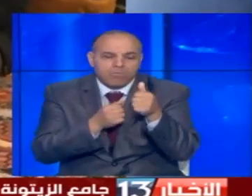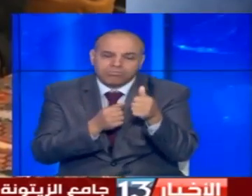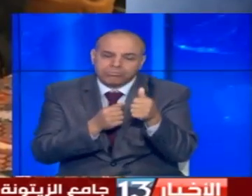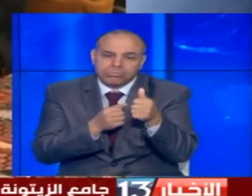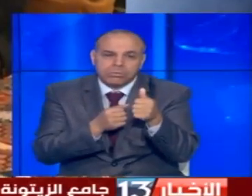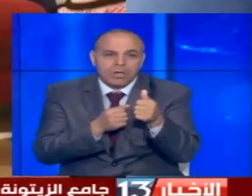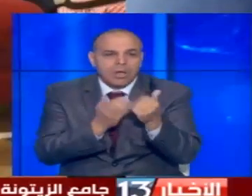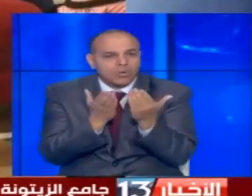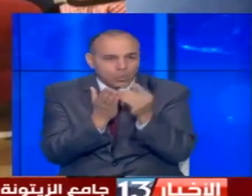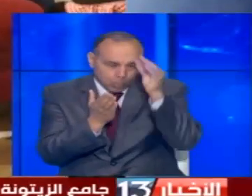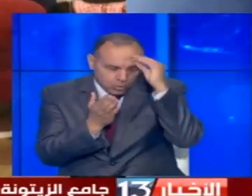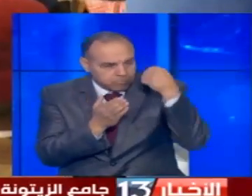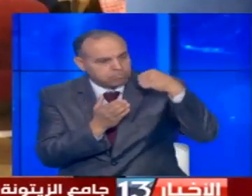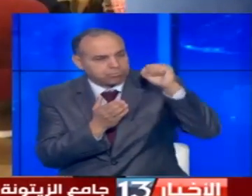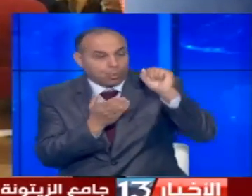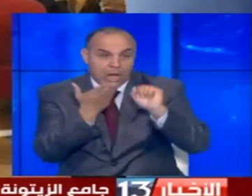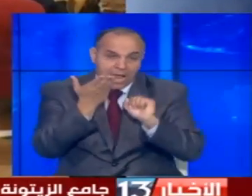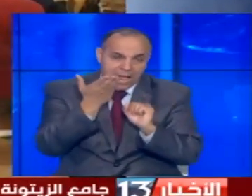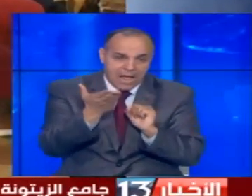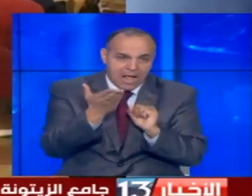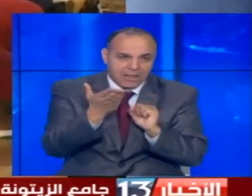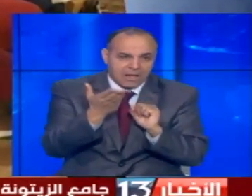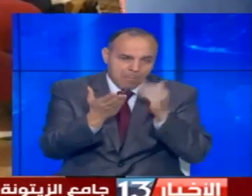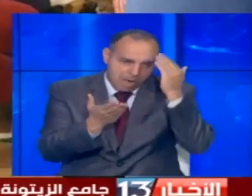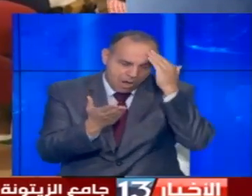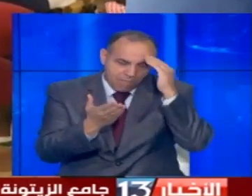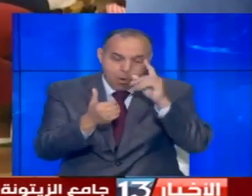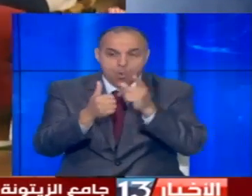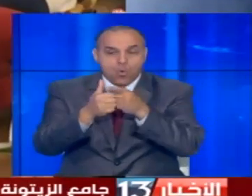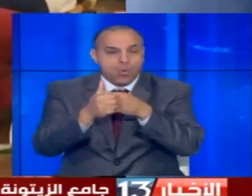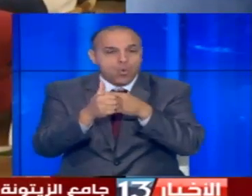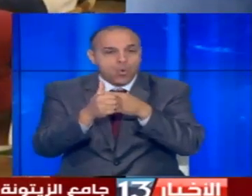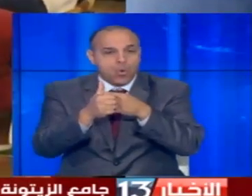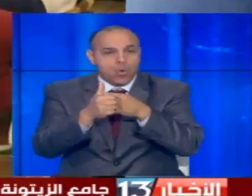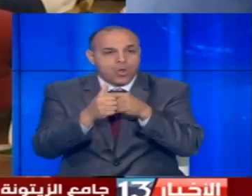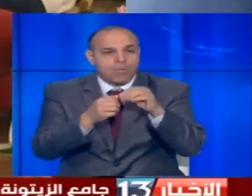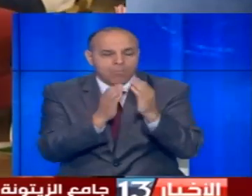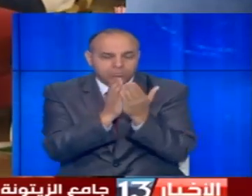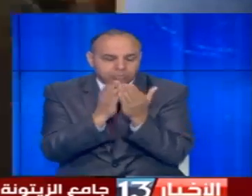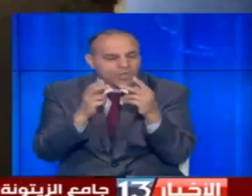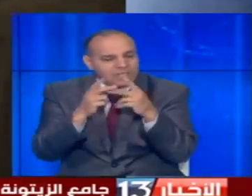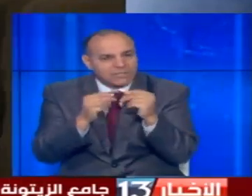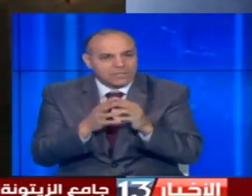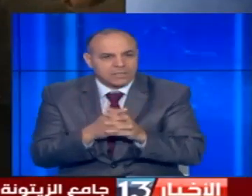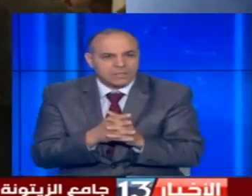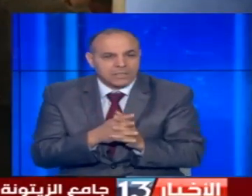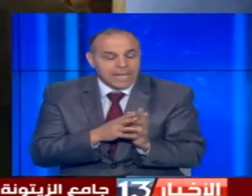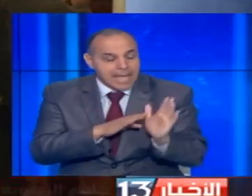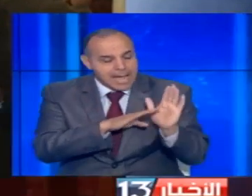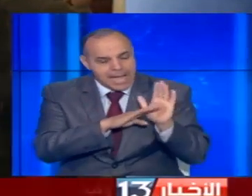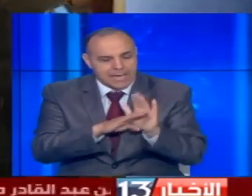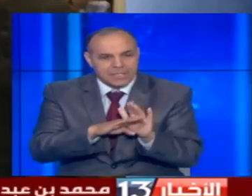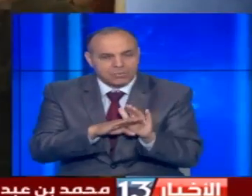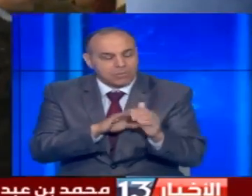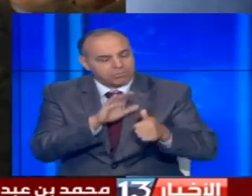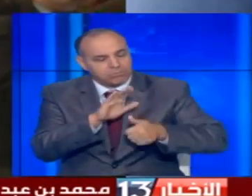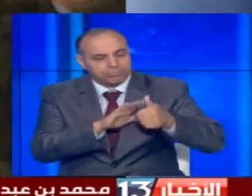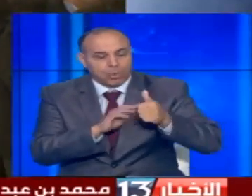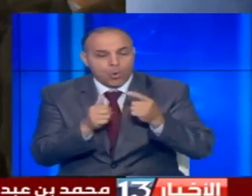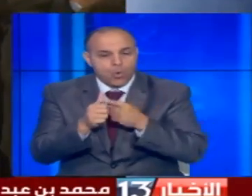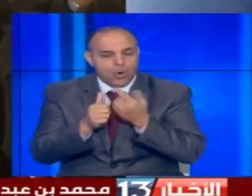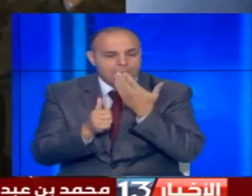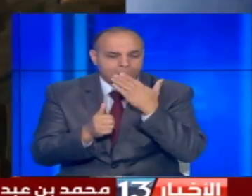فاز القارئ التونسي محمد بن عبد القادر معرف بالمرتبه الاولى بفرع الحفظ والتفسير حرصت على الجائزه الاولى